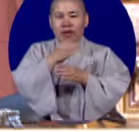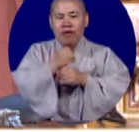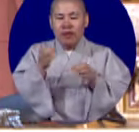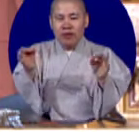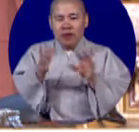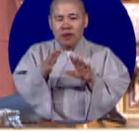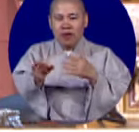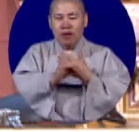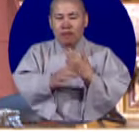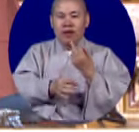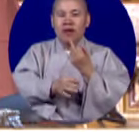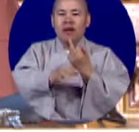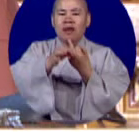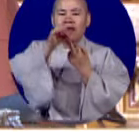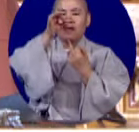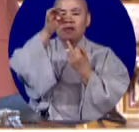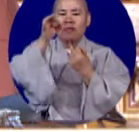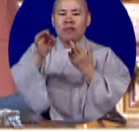뜨면 사라지거든요.